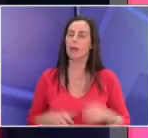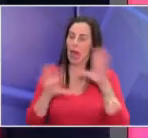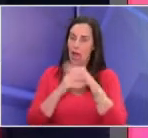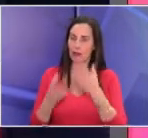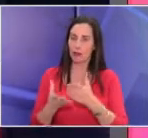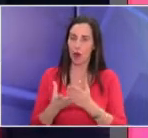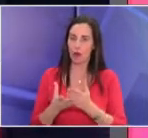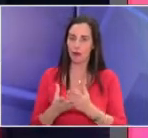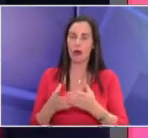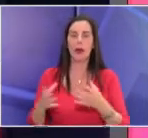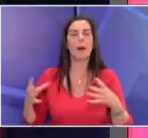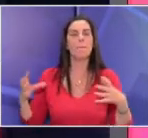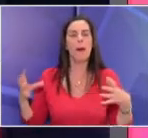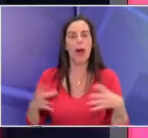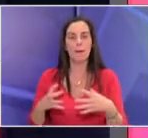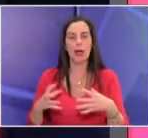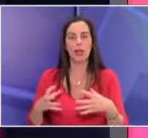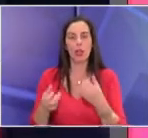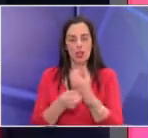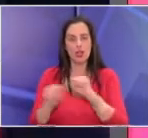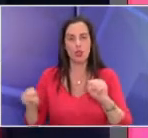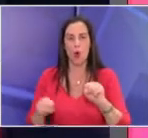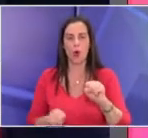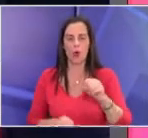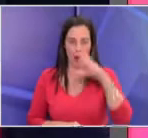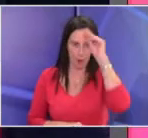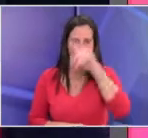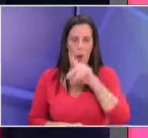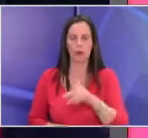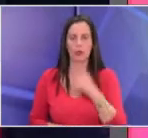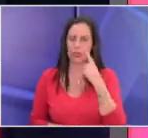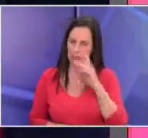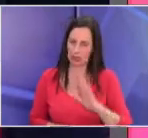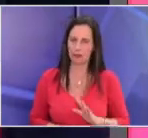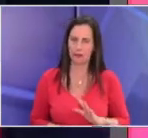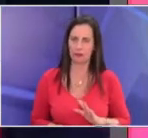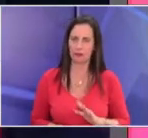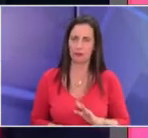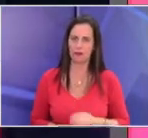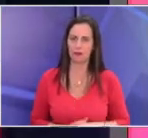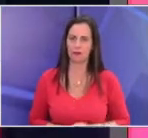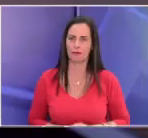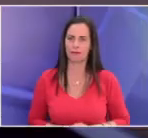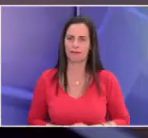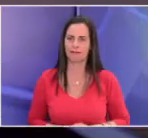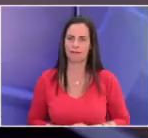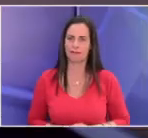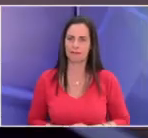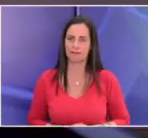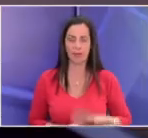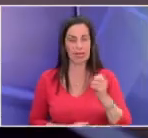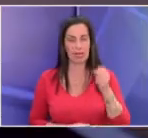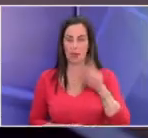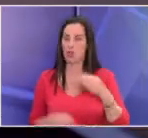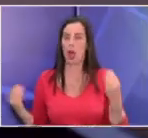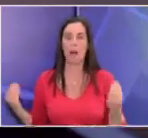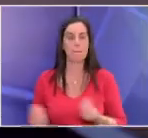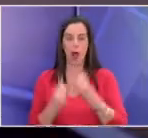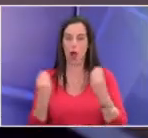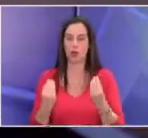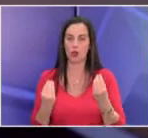סטטיסטית... אבל הציפייה בסופו של יום לא יעזור לאף אחד כלום. אני עשיתי את החשבונות של המטרים והאנשים פר קליעה,